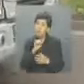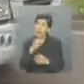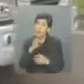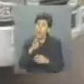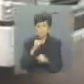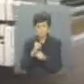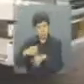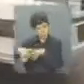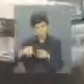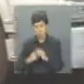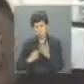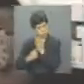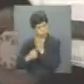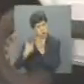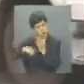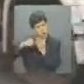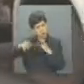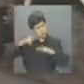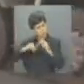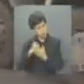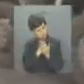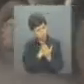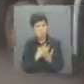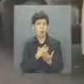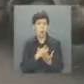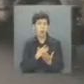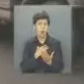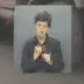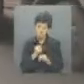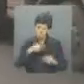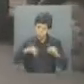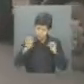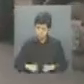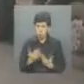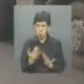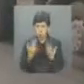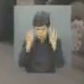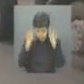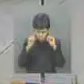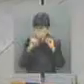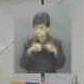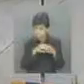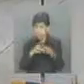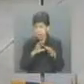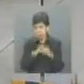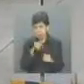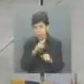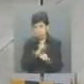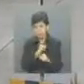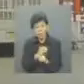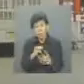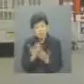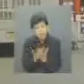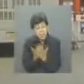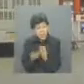ขอให้ศาลปกครองดำเนินการคุ้มครองชั่วคราวก่อนการพิพากษาฟ้องนายกรัฐมนตรีและผู้ที่เกี่ยวข้องกรณีขึ้นราคาก๊า